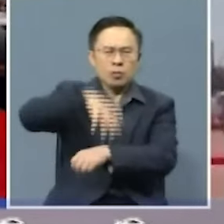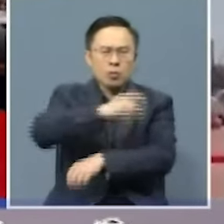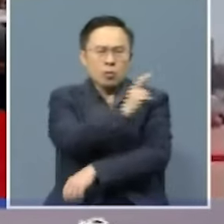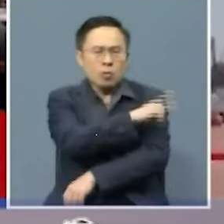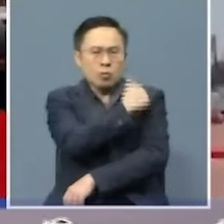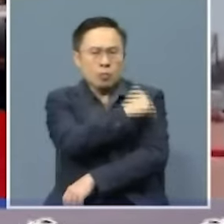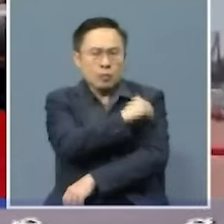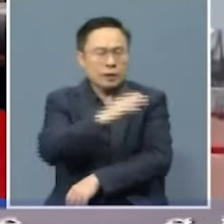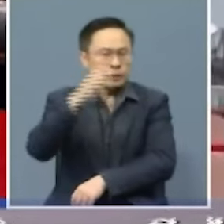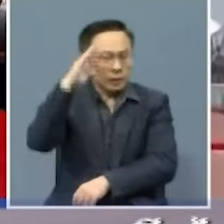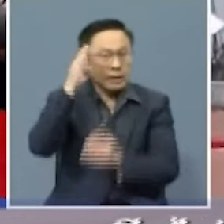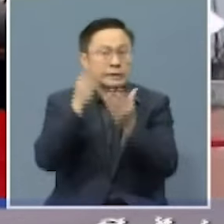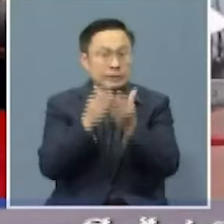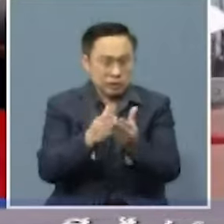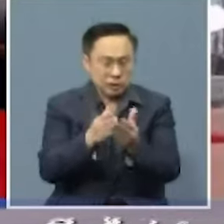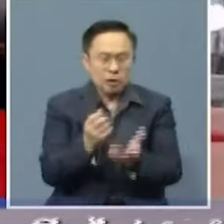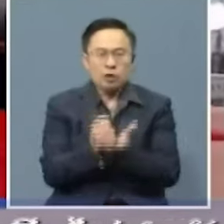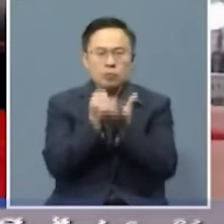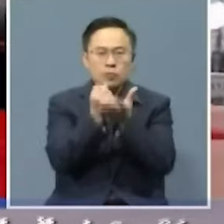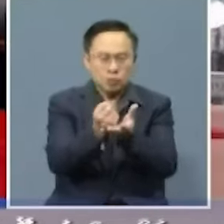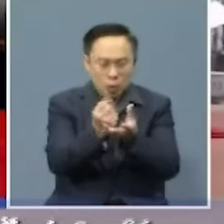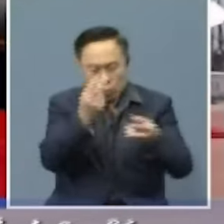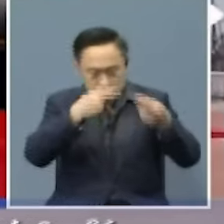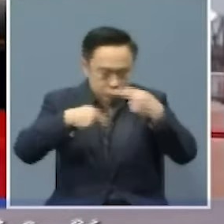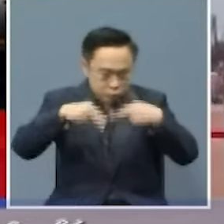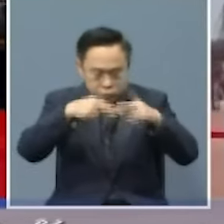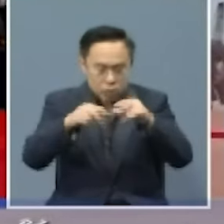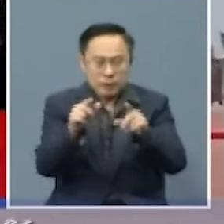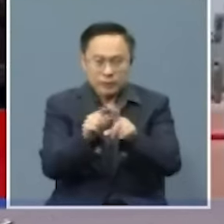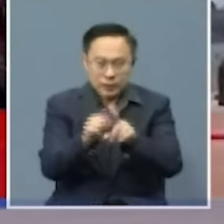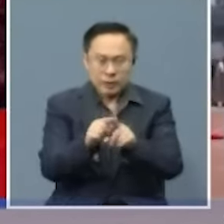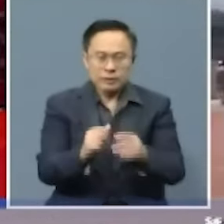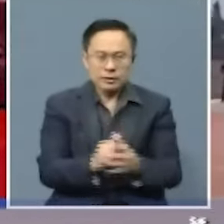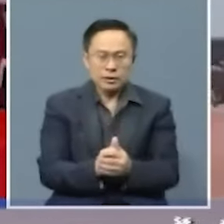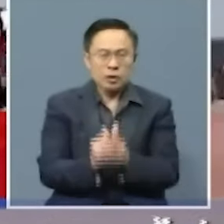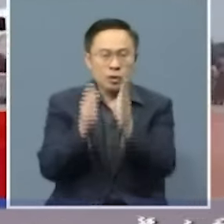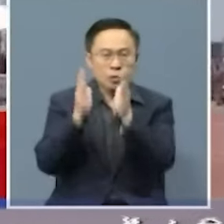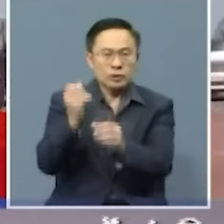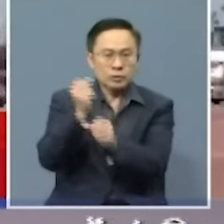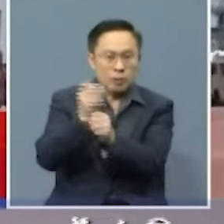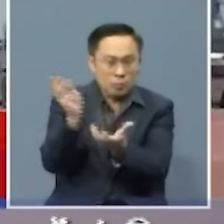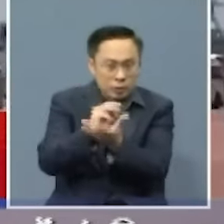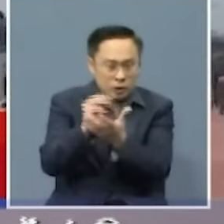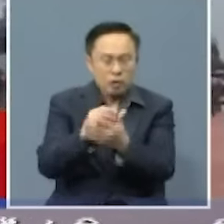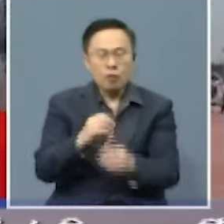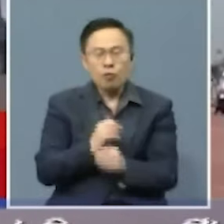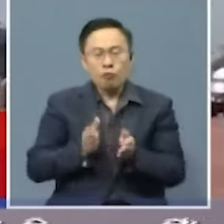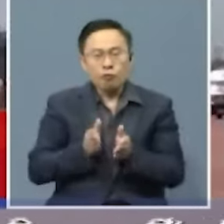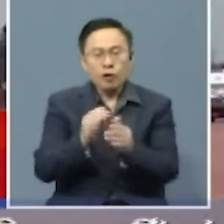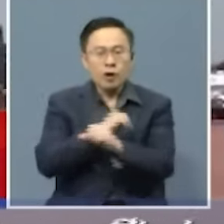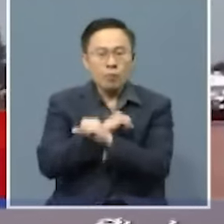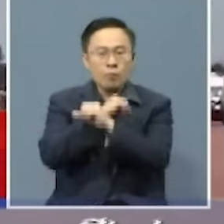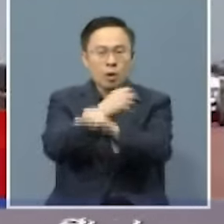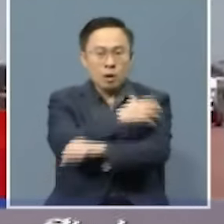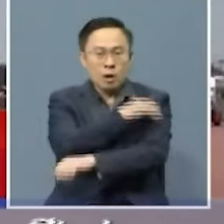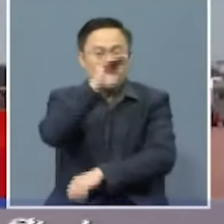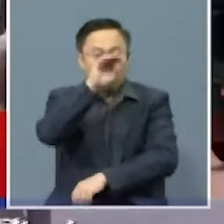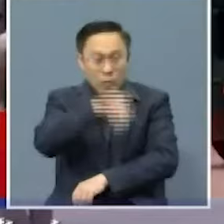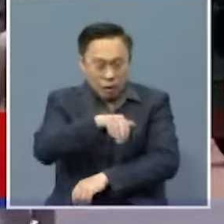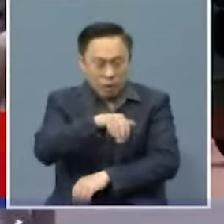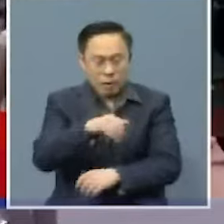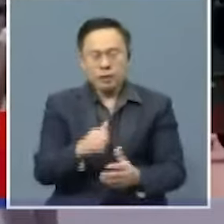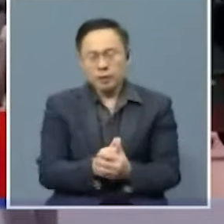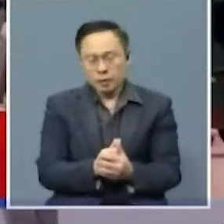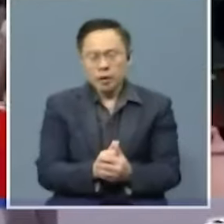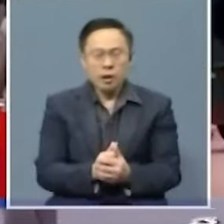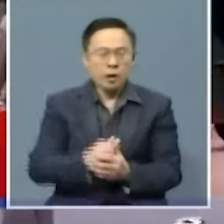งศ์ฐานทัพเรือสัตหีบซึ่งประจำอยู่ในที่เกิดเหตุมีหน่วยกู้ภัยและงานป้องกันและบรรเทาสาธารณภัยเทศบาล